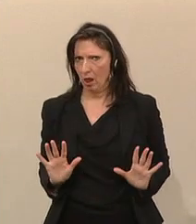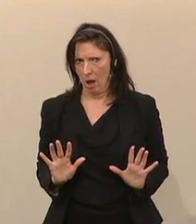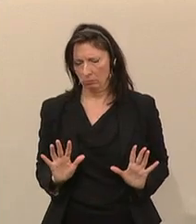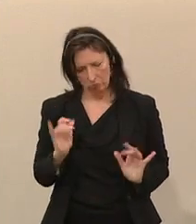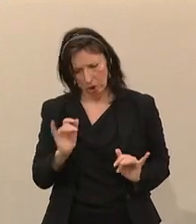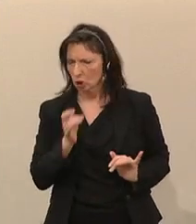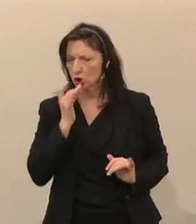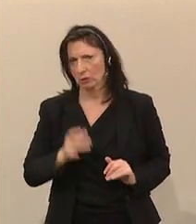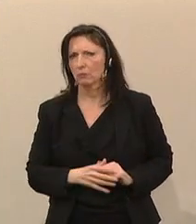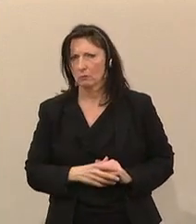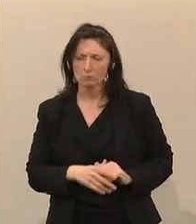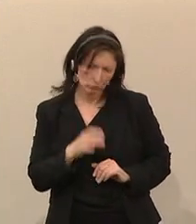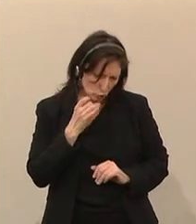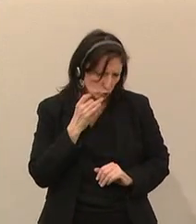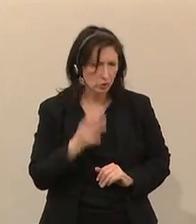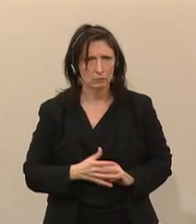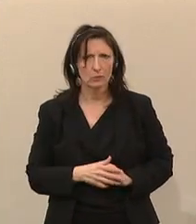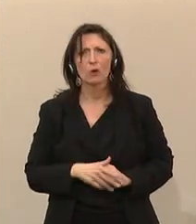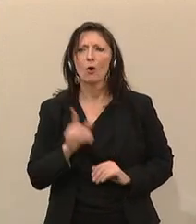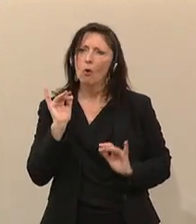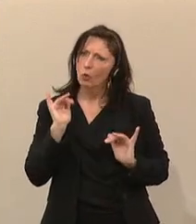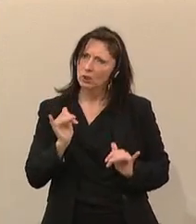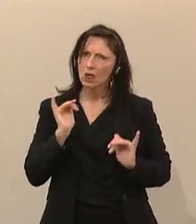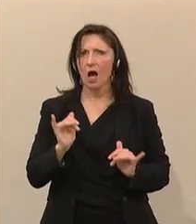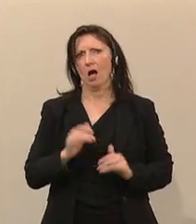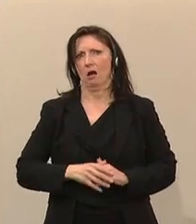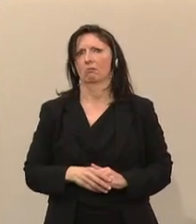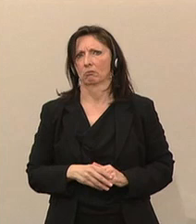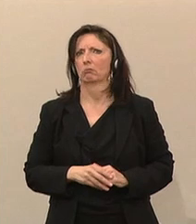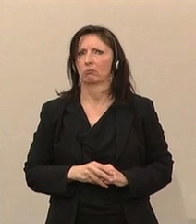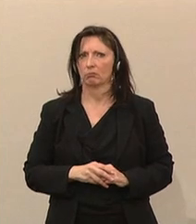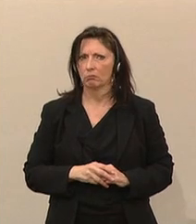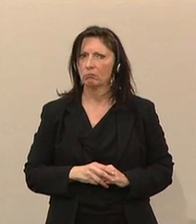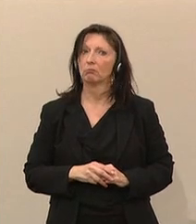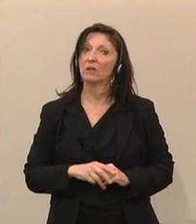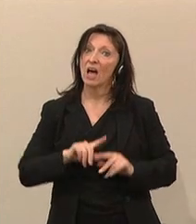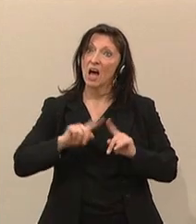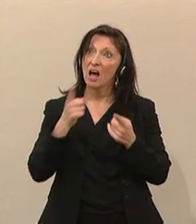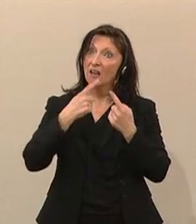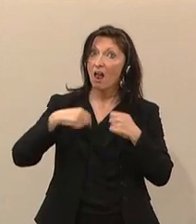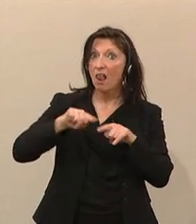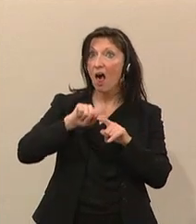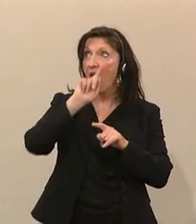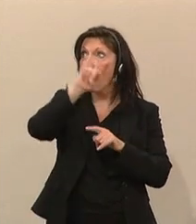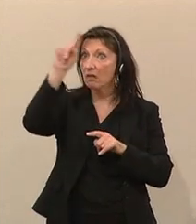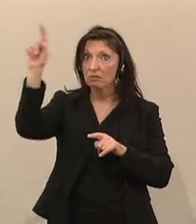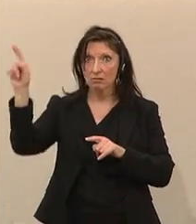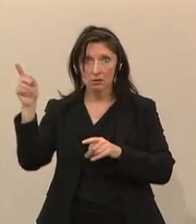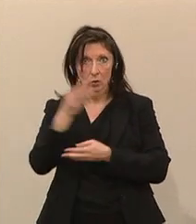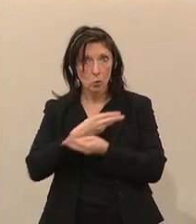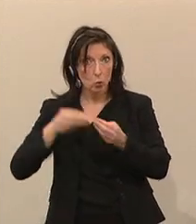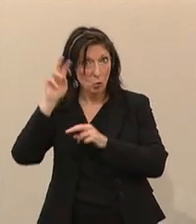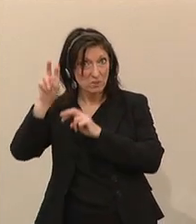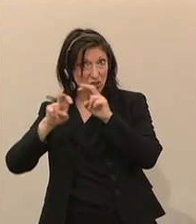anerkenne ich. Ja? Und da sehe ich durchaus auch die Tatsache, dass es in anderen Ländern mit der Umsatzsteuerbelastung